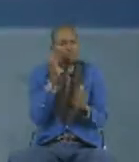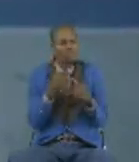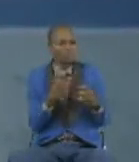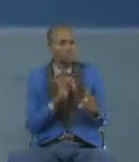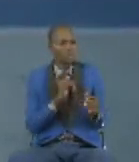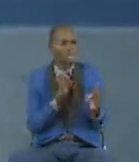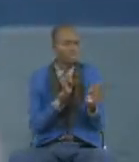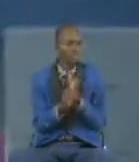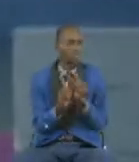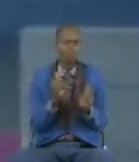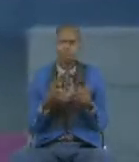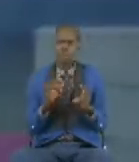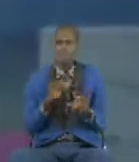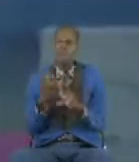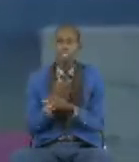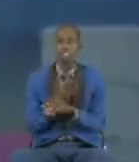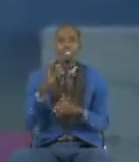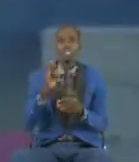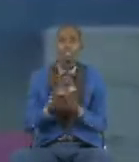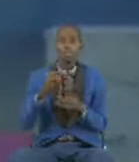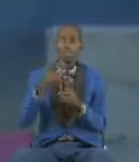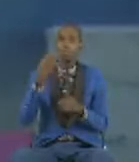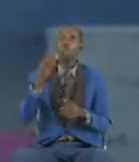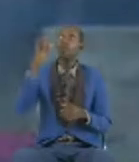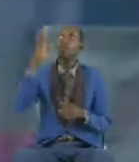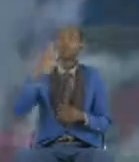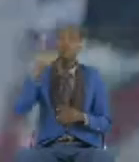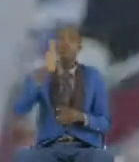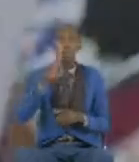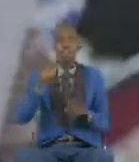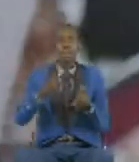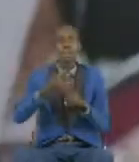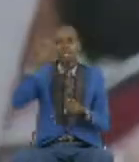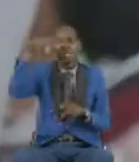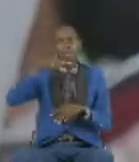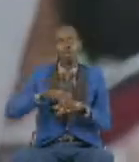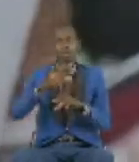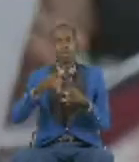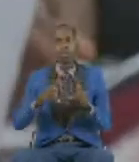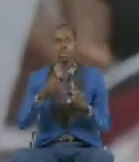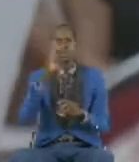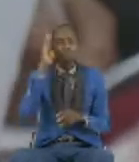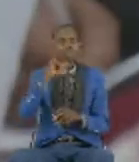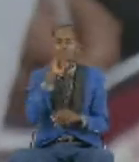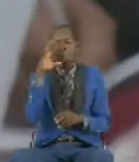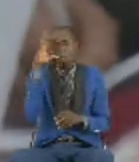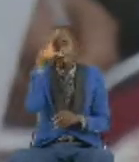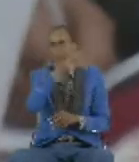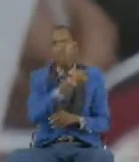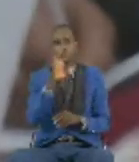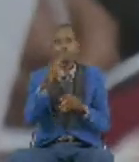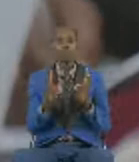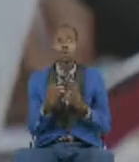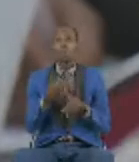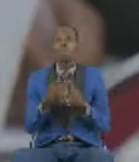suivre? La parole de Dieu sera comme la lumière à tes pieds. Tu ne vas pas rater ton chemin, mais